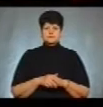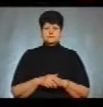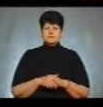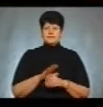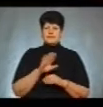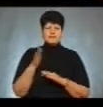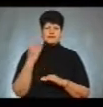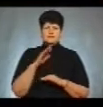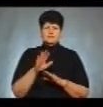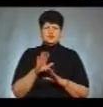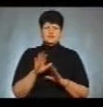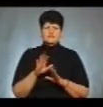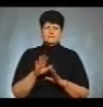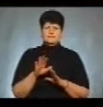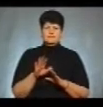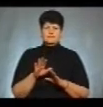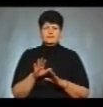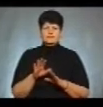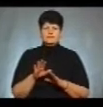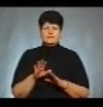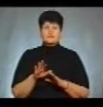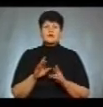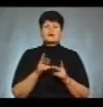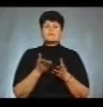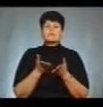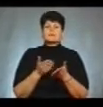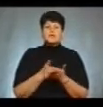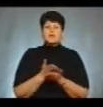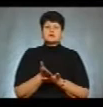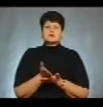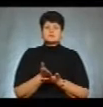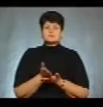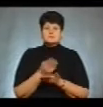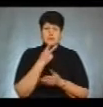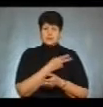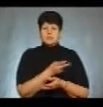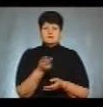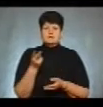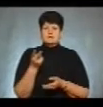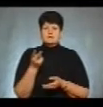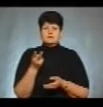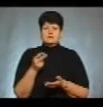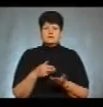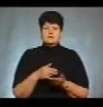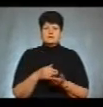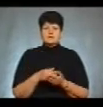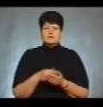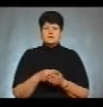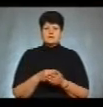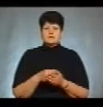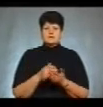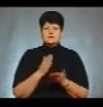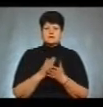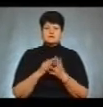Не так давно. Не так давно, але все злізло. Ну як вам якість? Дивіться, раз якість. Знаходимося в